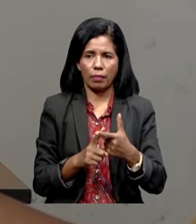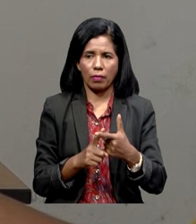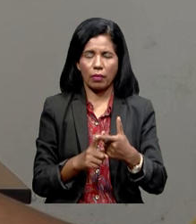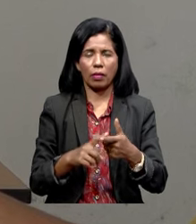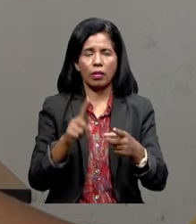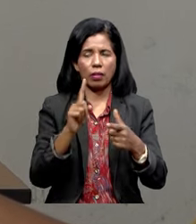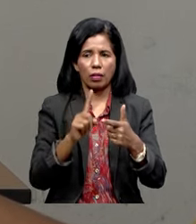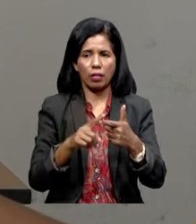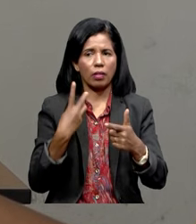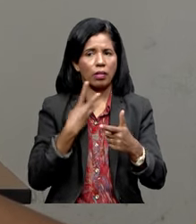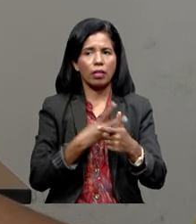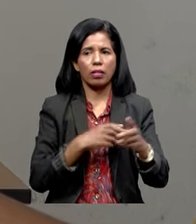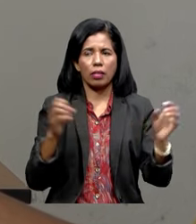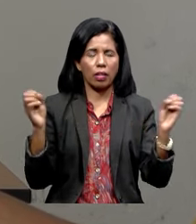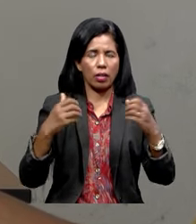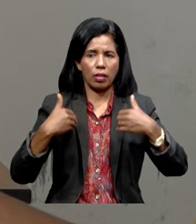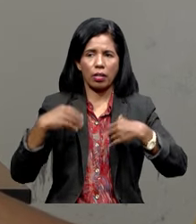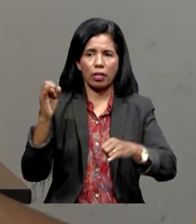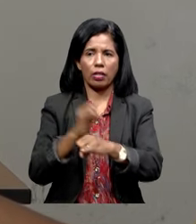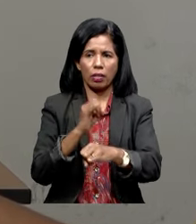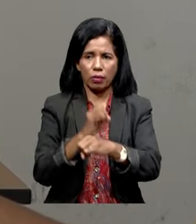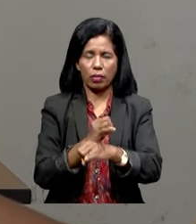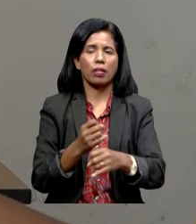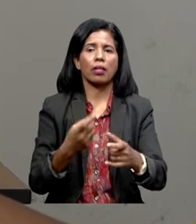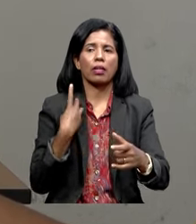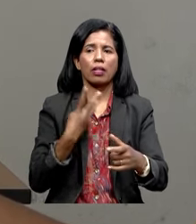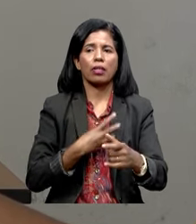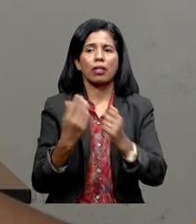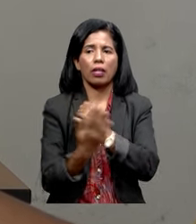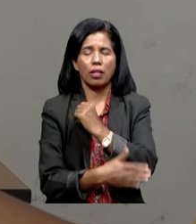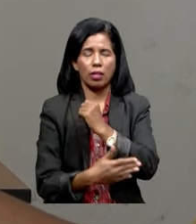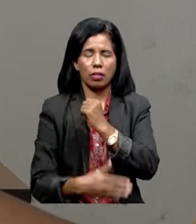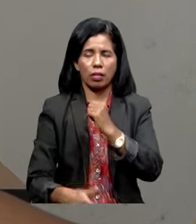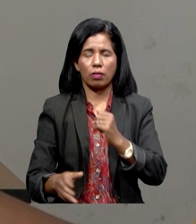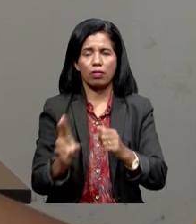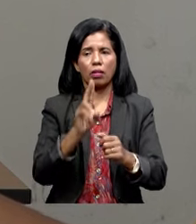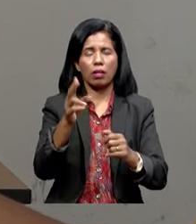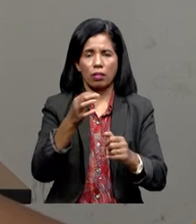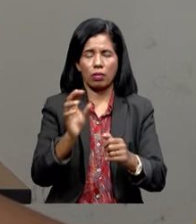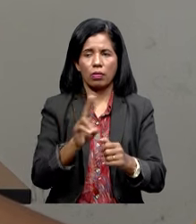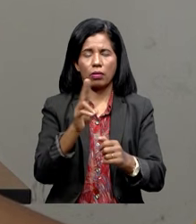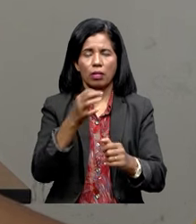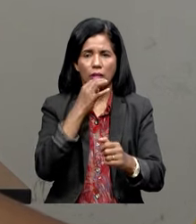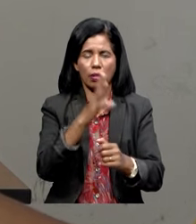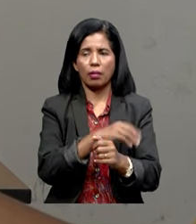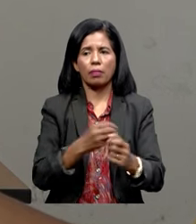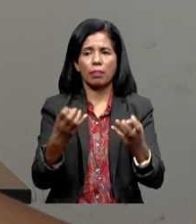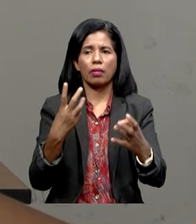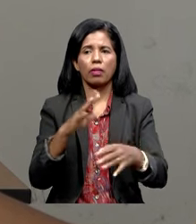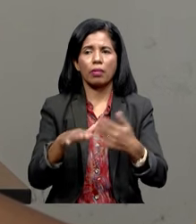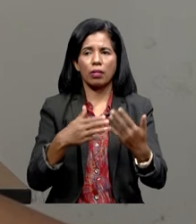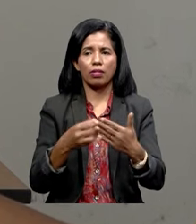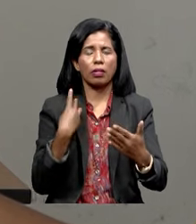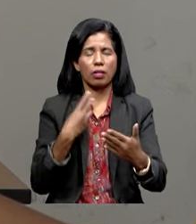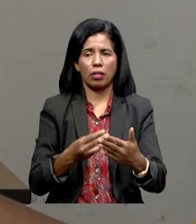segundo ita lah industri rumah ita nasang konsumidores ke ita beledean kata mayoria